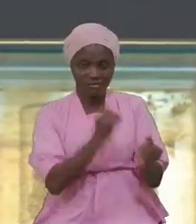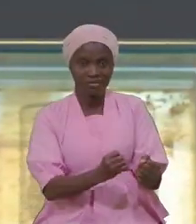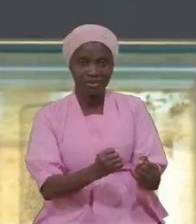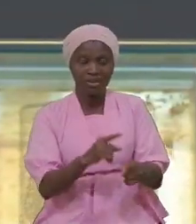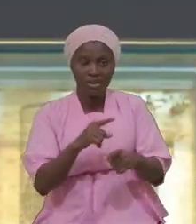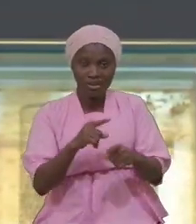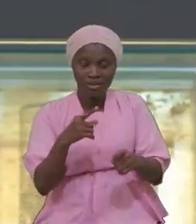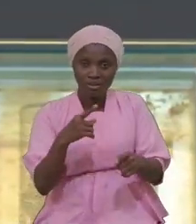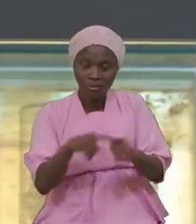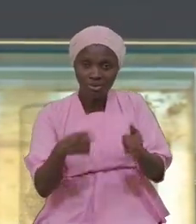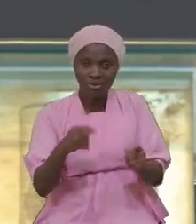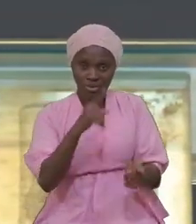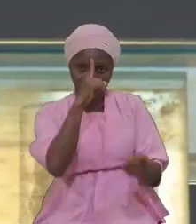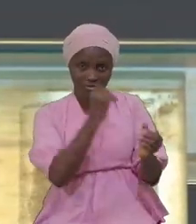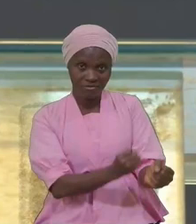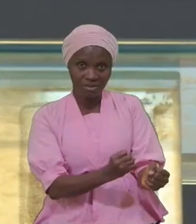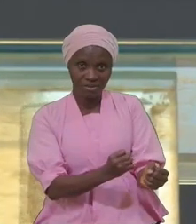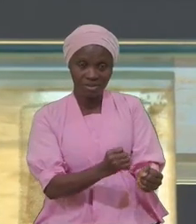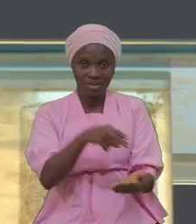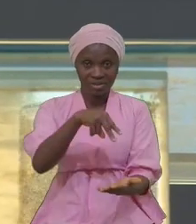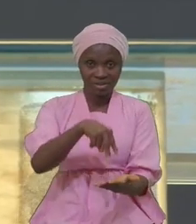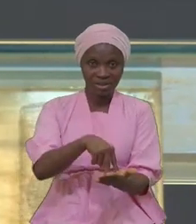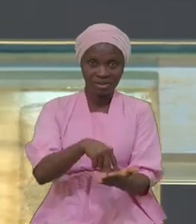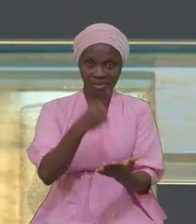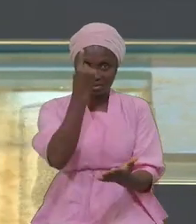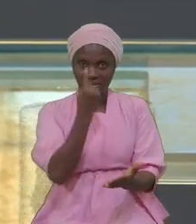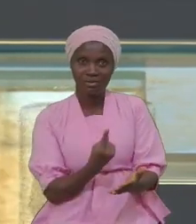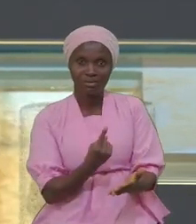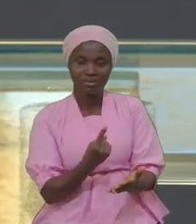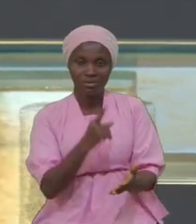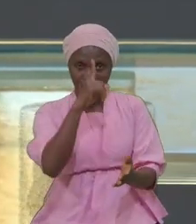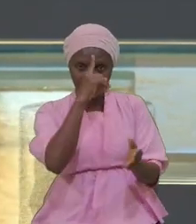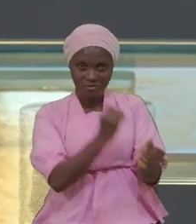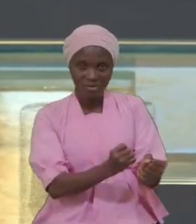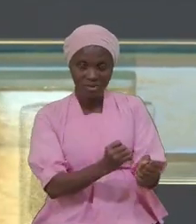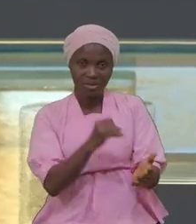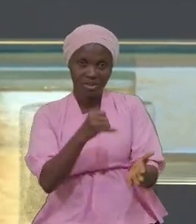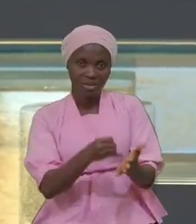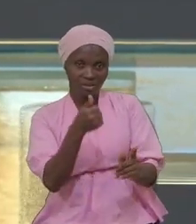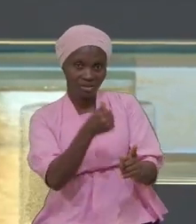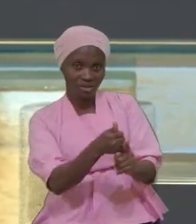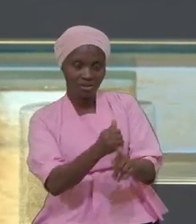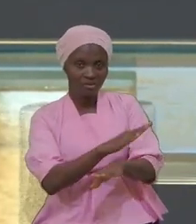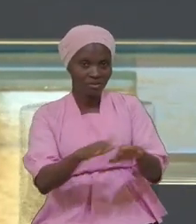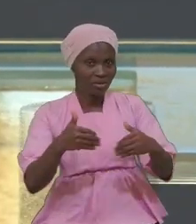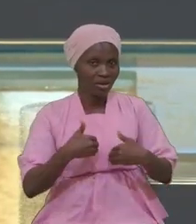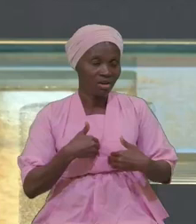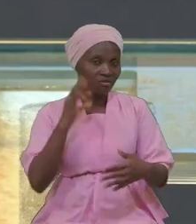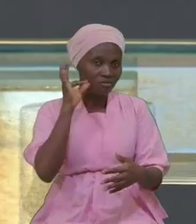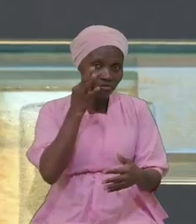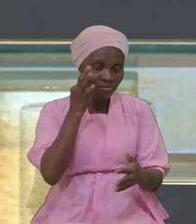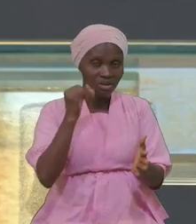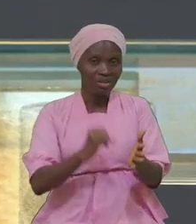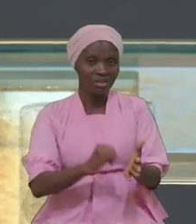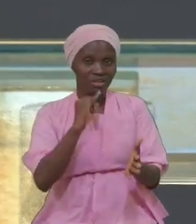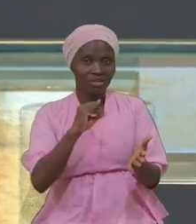seul, la foi par elle-même n'a pas le fruit. C'est une